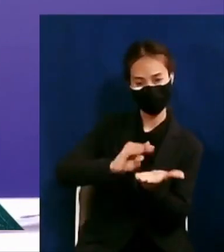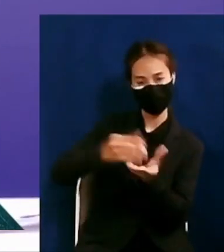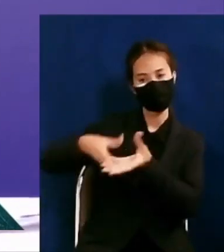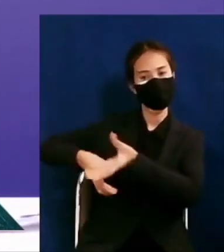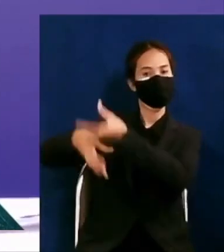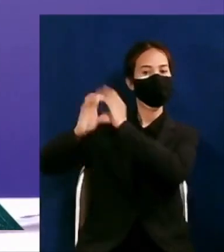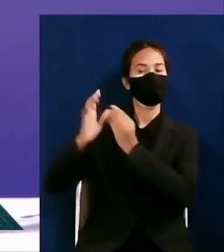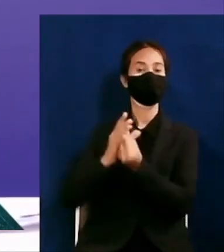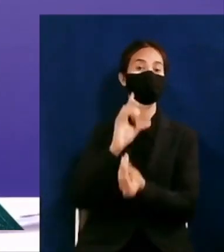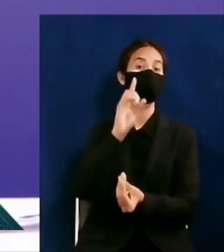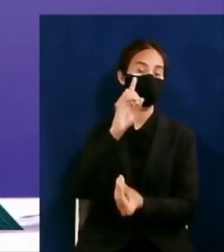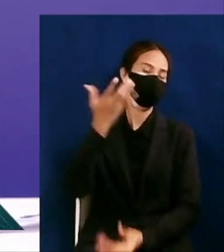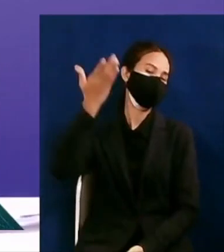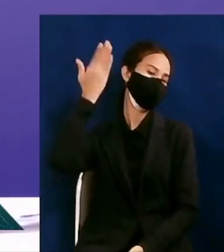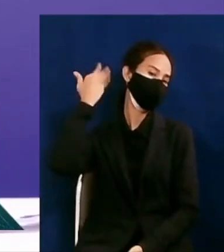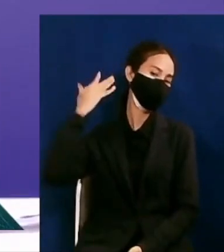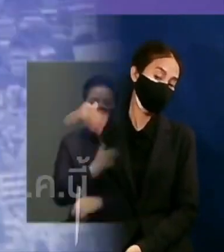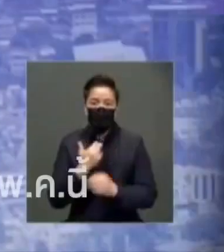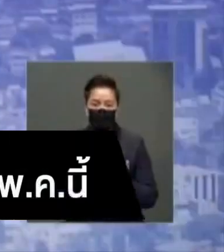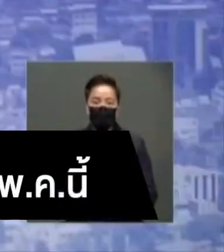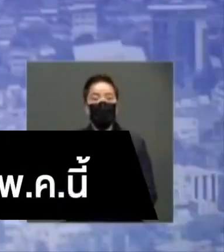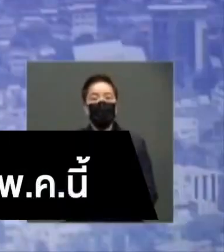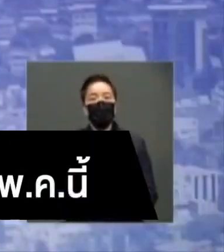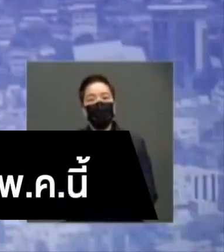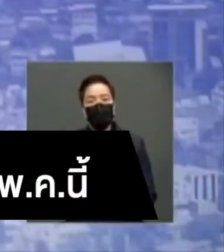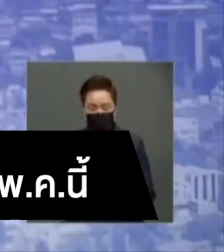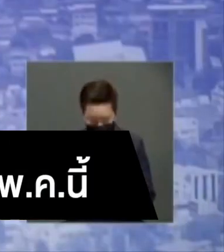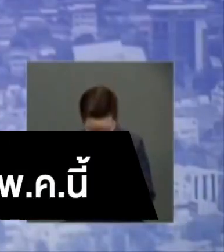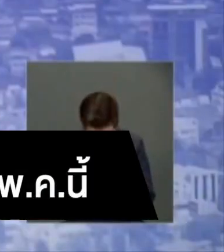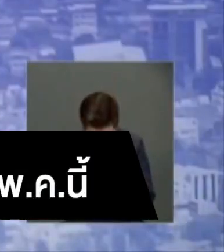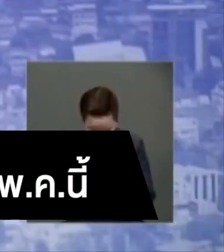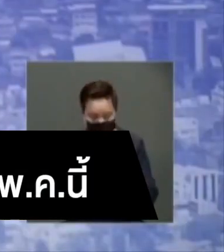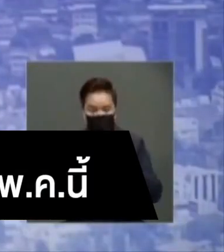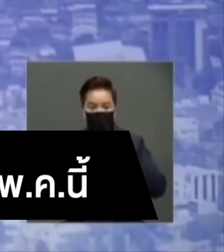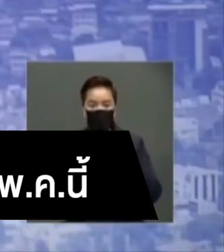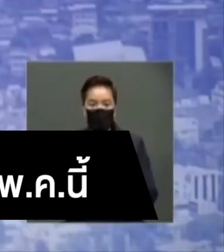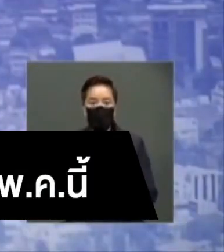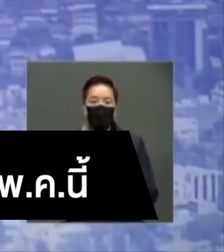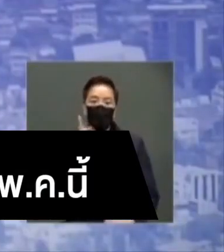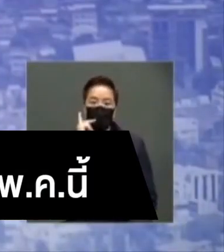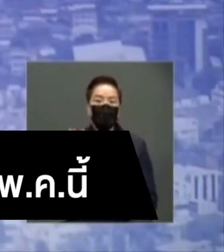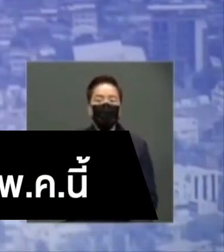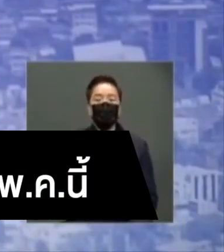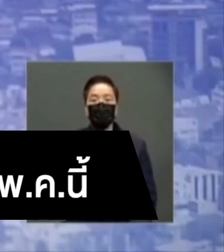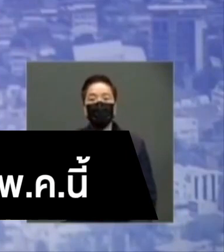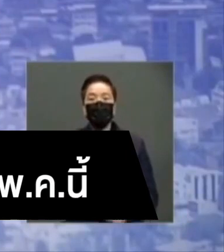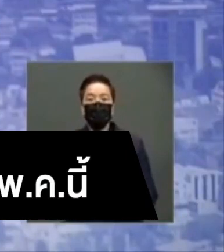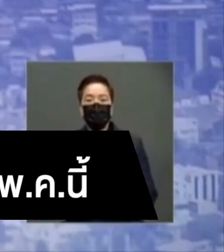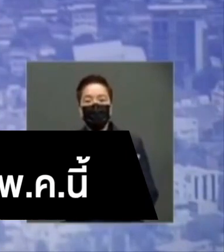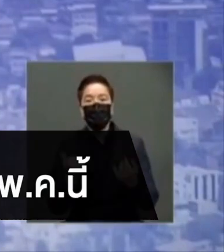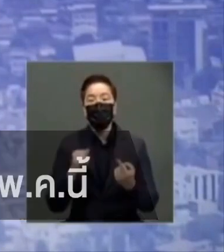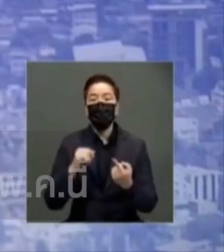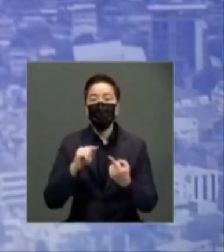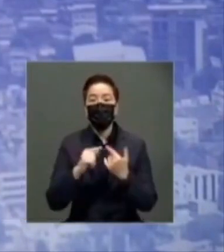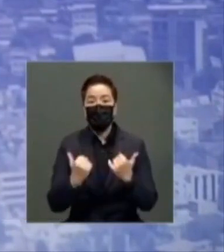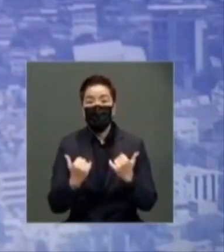สำรองหากเปียกเหงื่อหรือชื้นฝนแพทย์หญิงสุมณีวัชรสินธุผอ.สำนักสื่อสารความเสี่ยงและพั